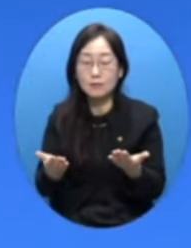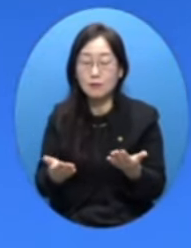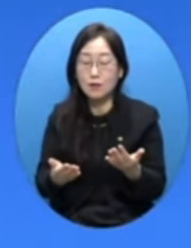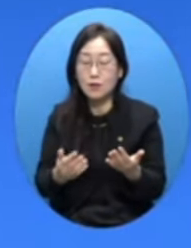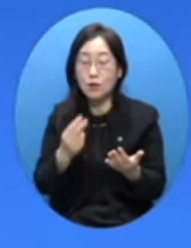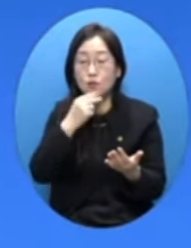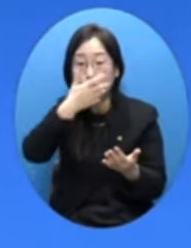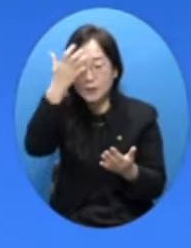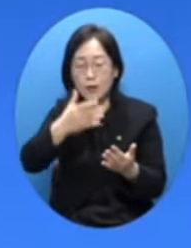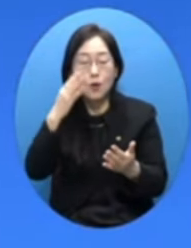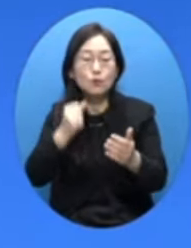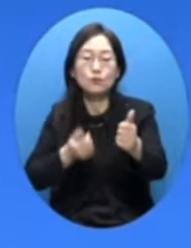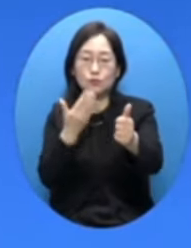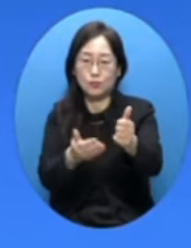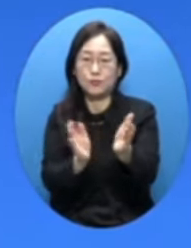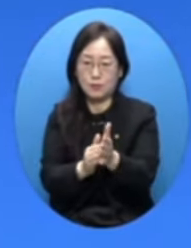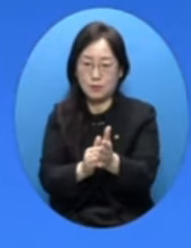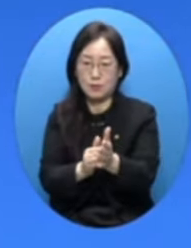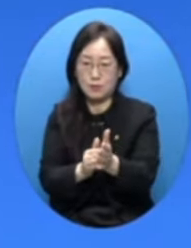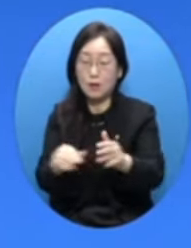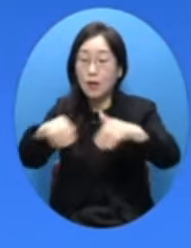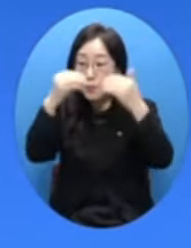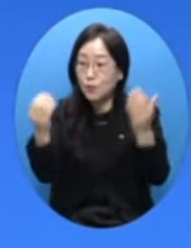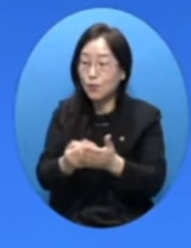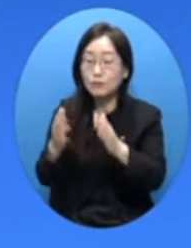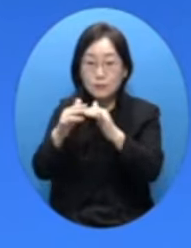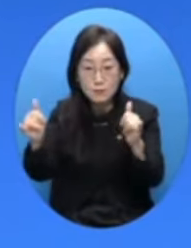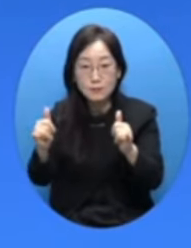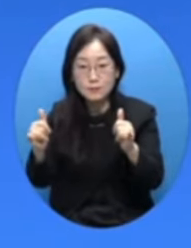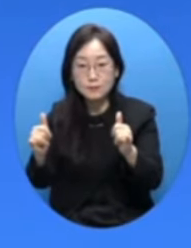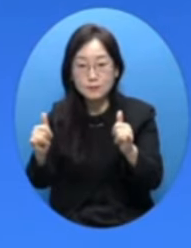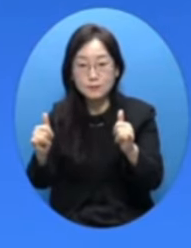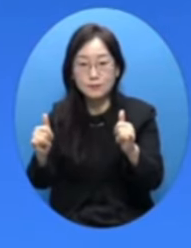요셉을 형통하게 하셨습니다. 모든 사람이